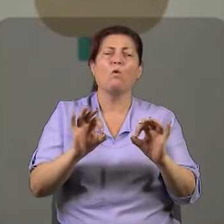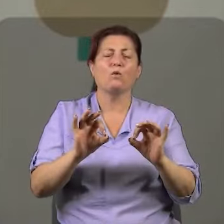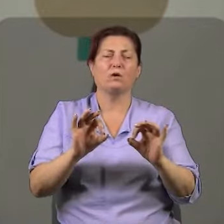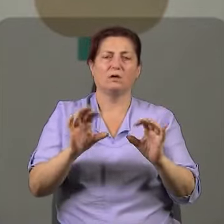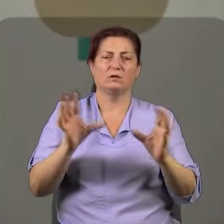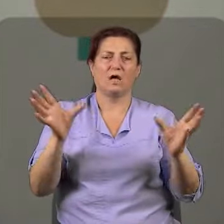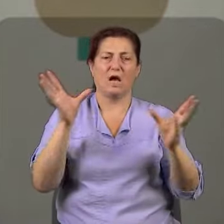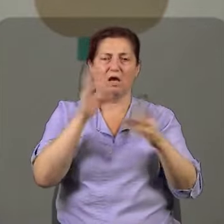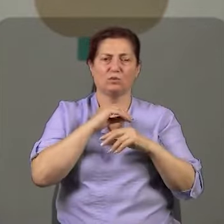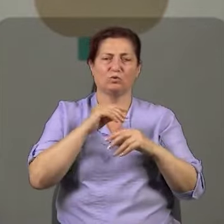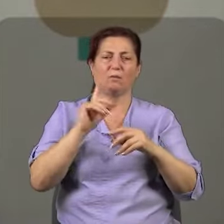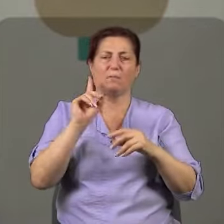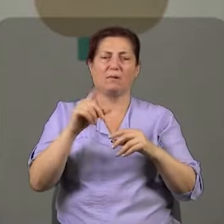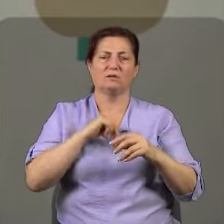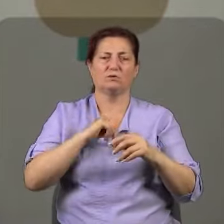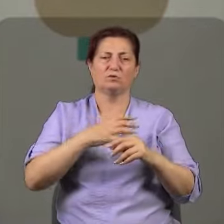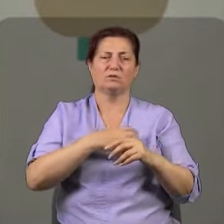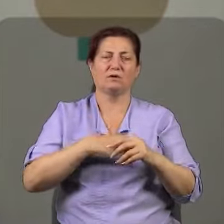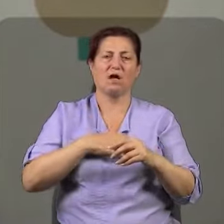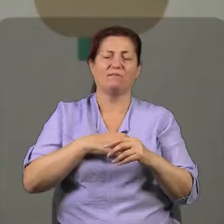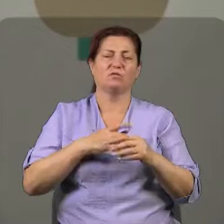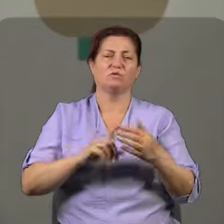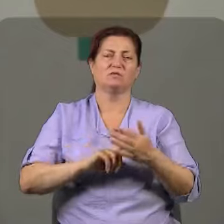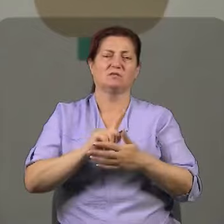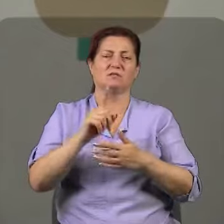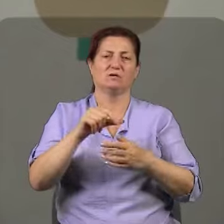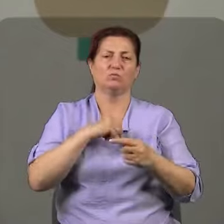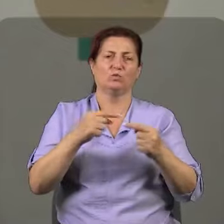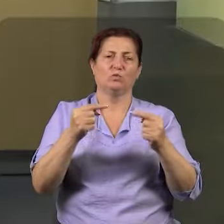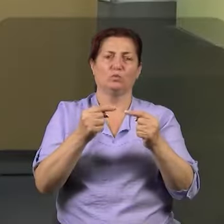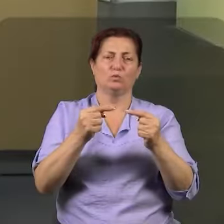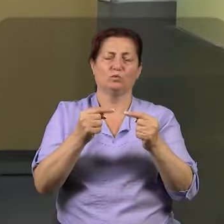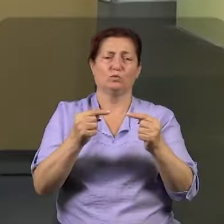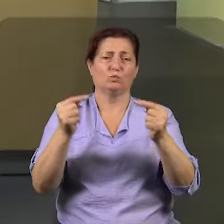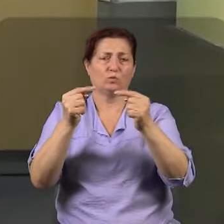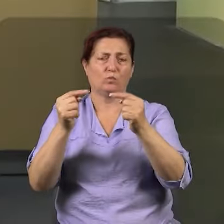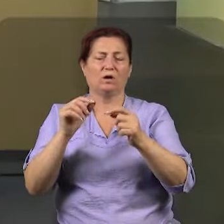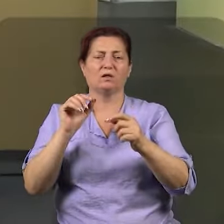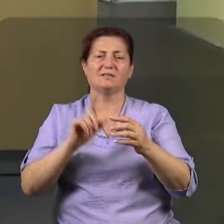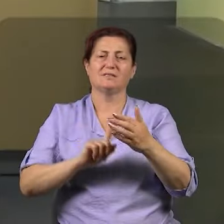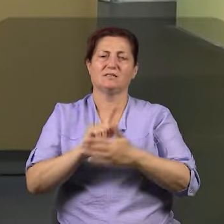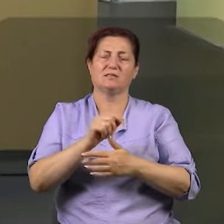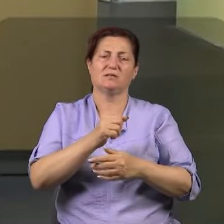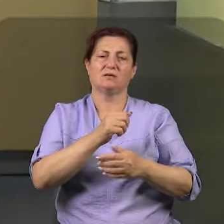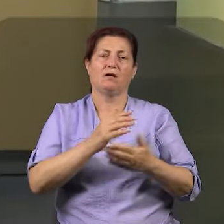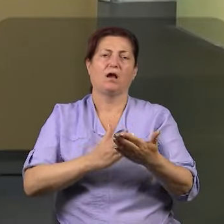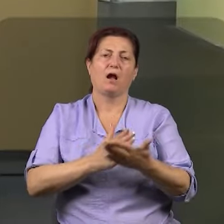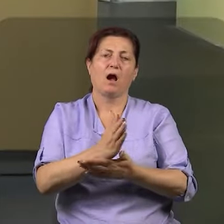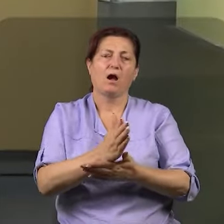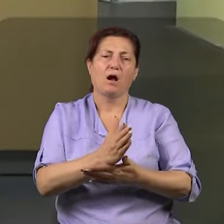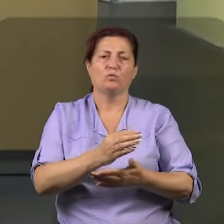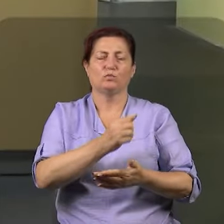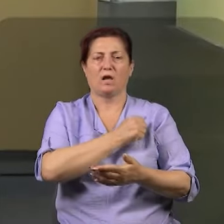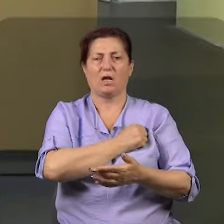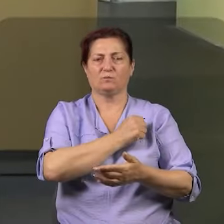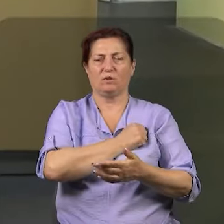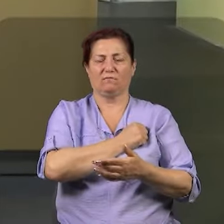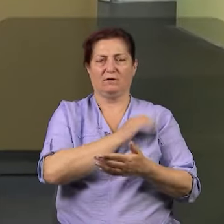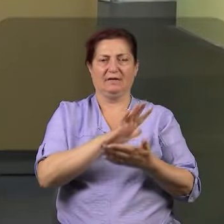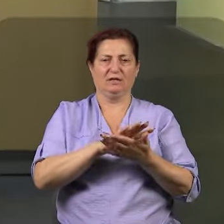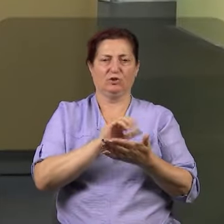բայց շատ կարևոր է նաև դրանց մեկնարկի հետ զուգահեռ սկսել այդ ռազմավարության, քաղաքականության մշակումը։ Ինչով